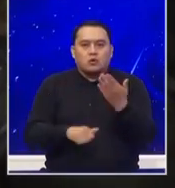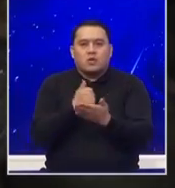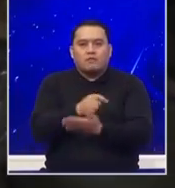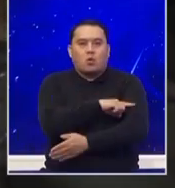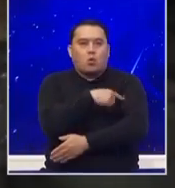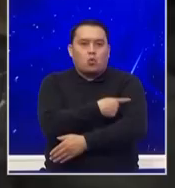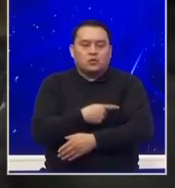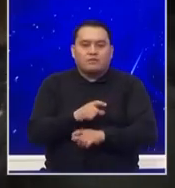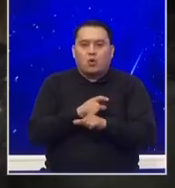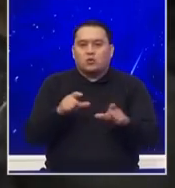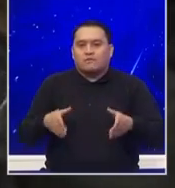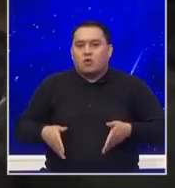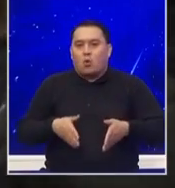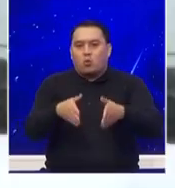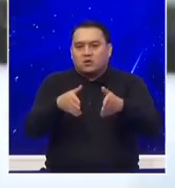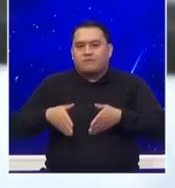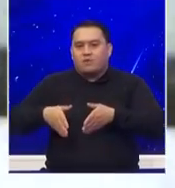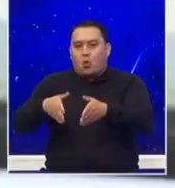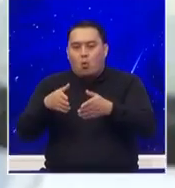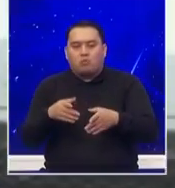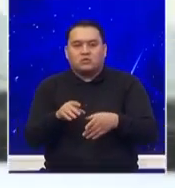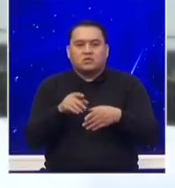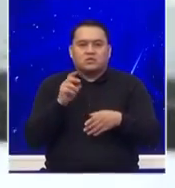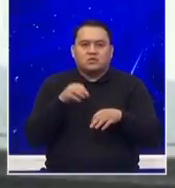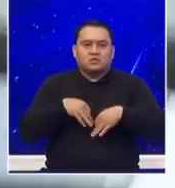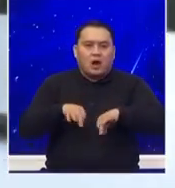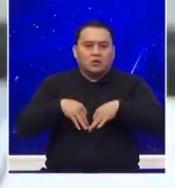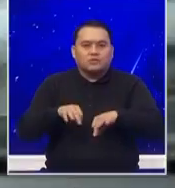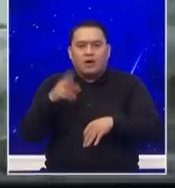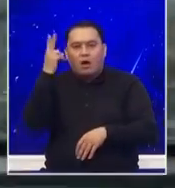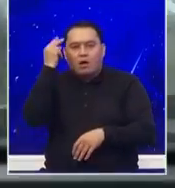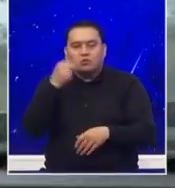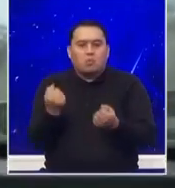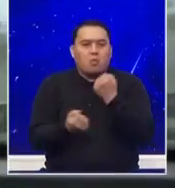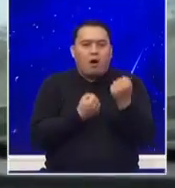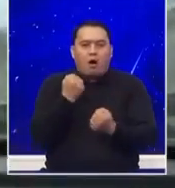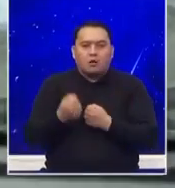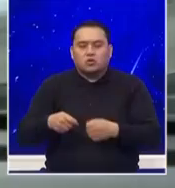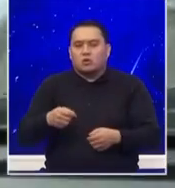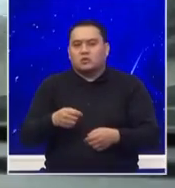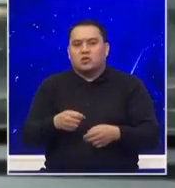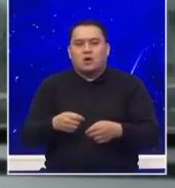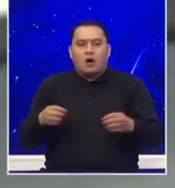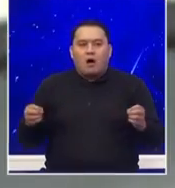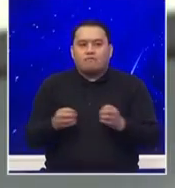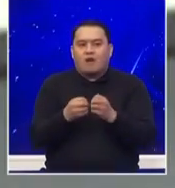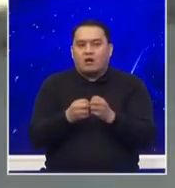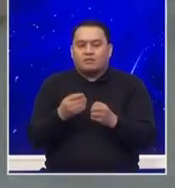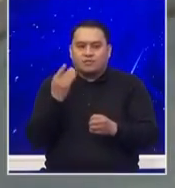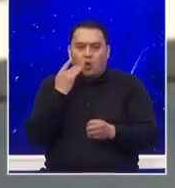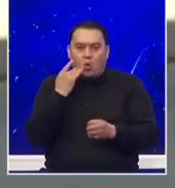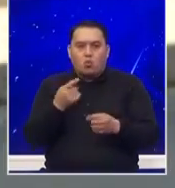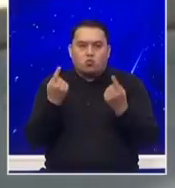городу региона курсирует тысячи автотранспортных средств. Чрезмерное количество машин зачастую приводит к неизбежным авариям.